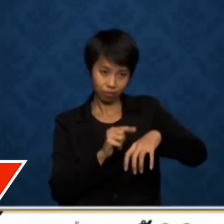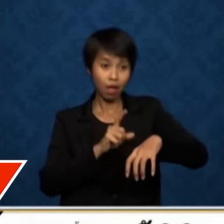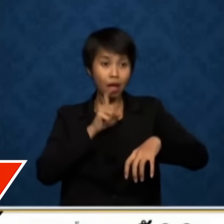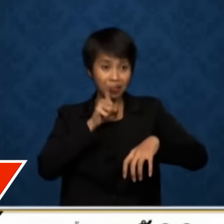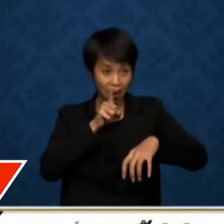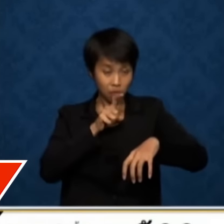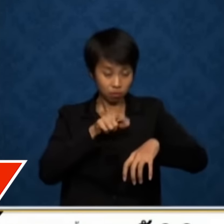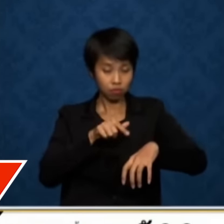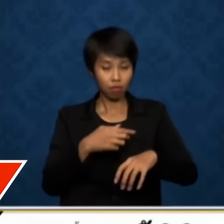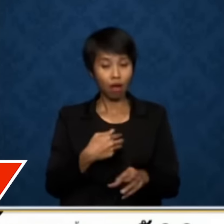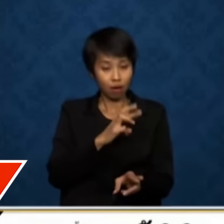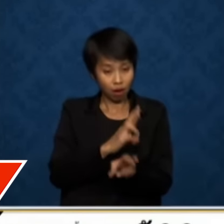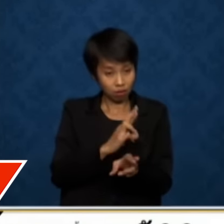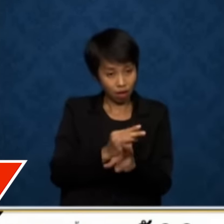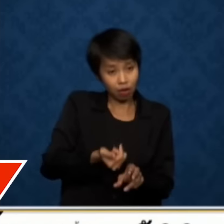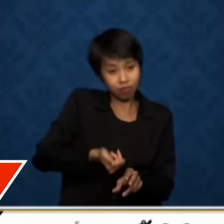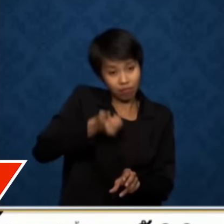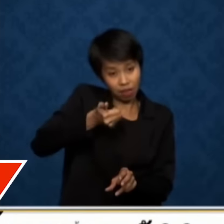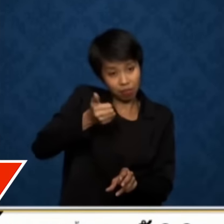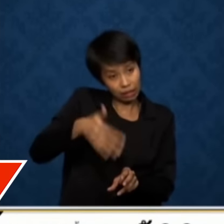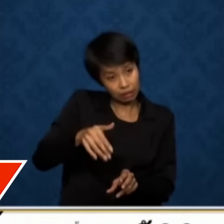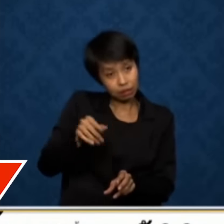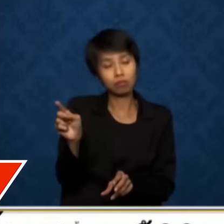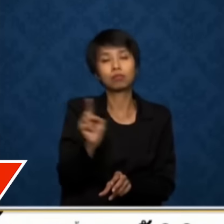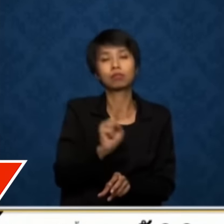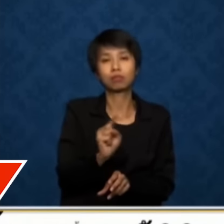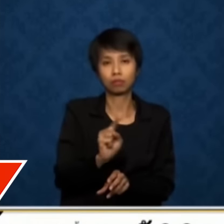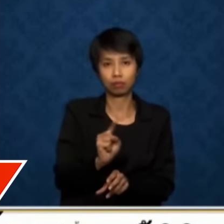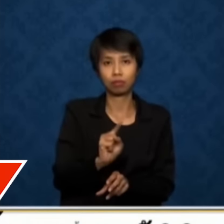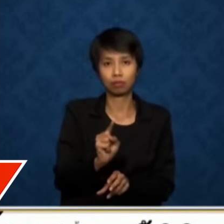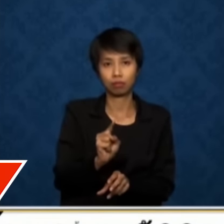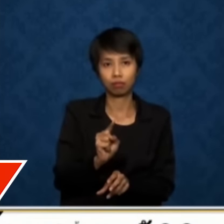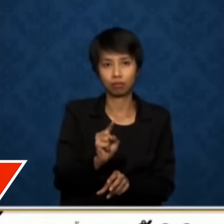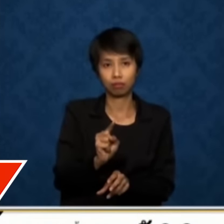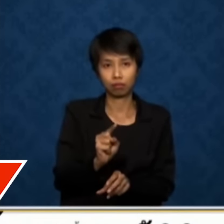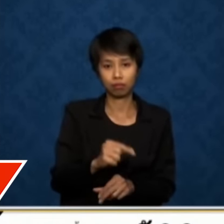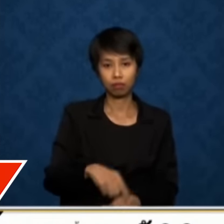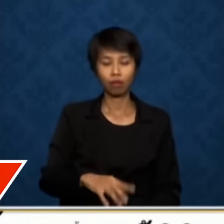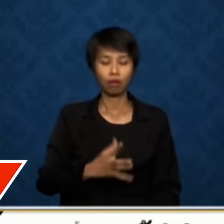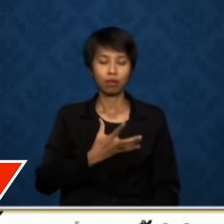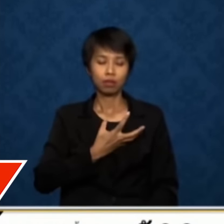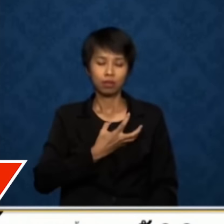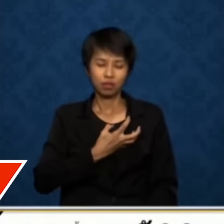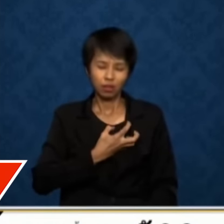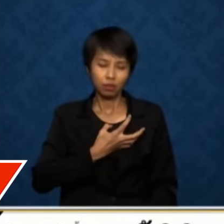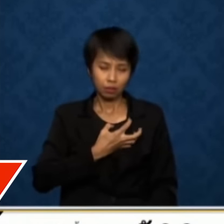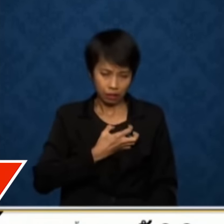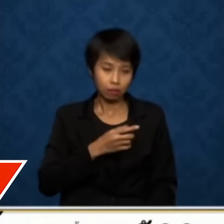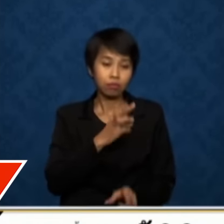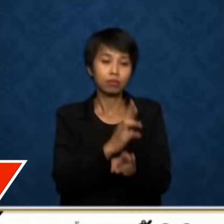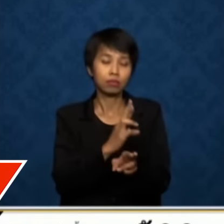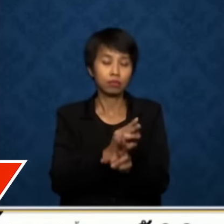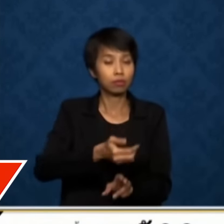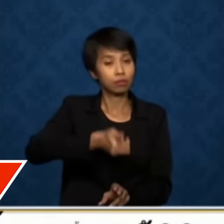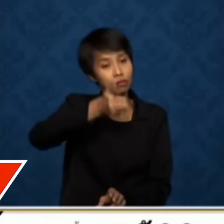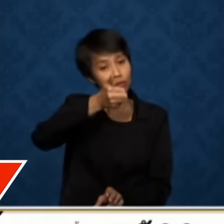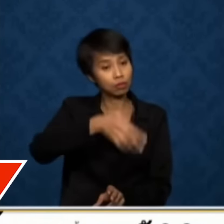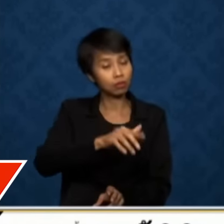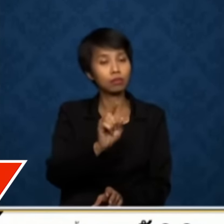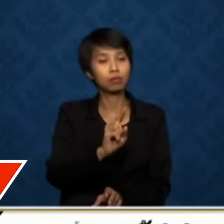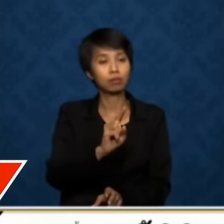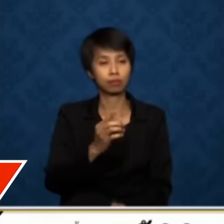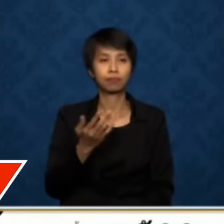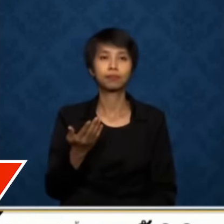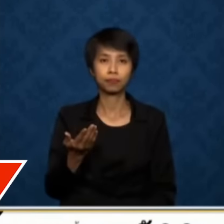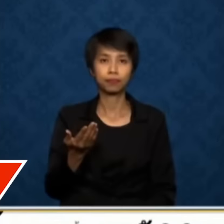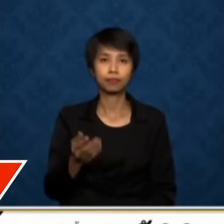แค่ไหนแล้วสามารถรักษาอาการแน่นหน้าอกได้หรือไม่สไลด์ถัดไป